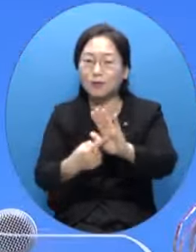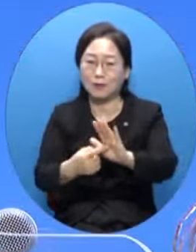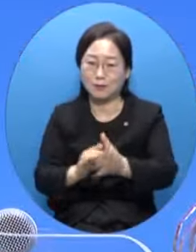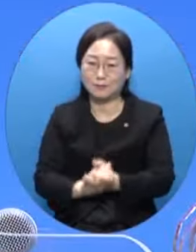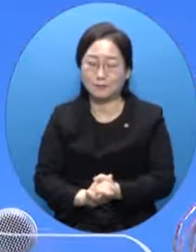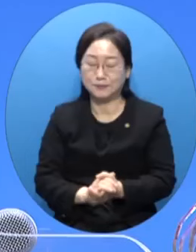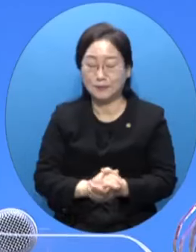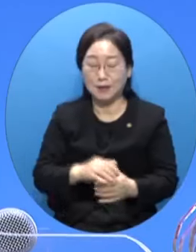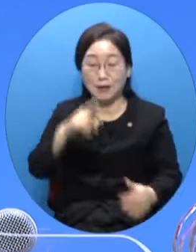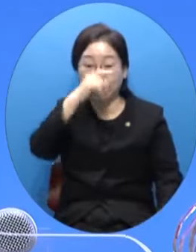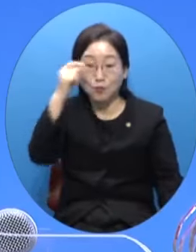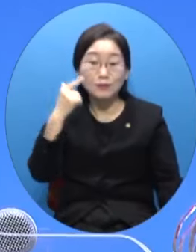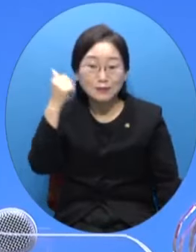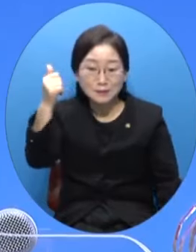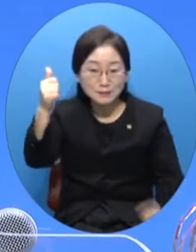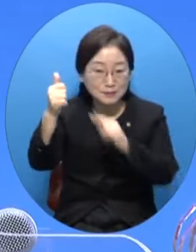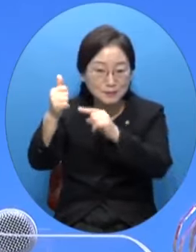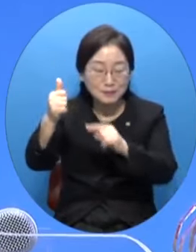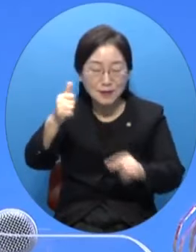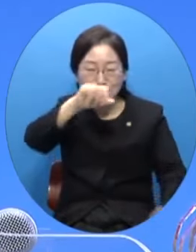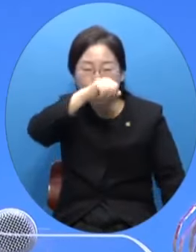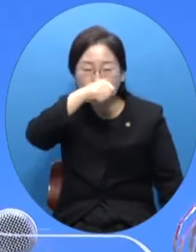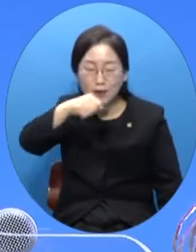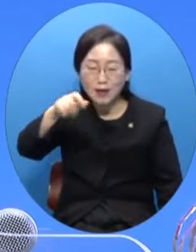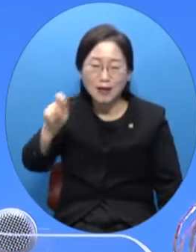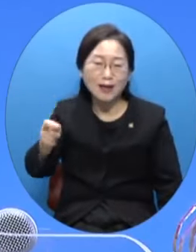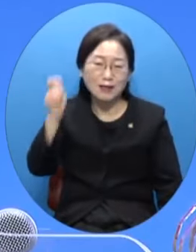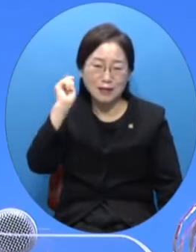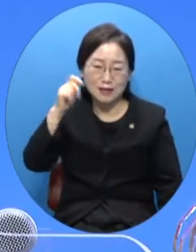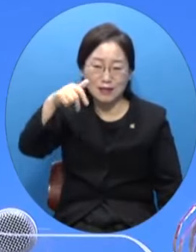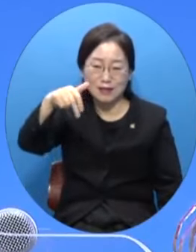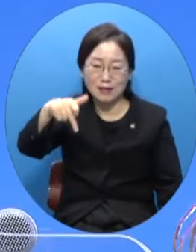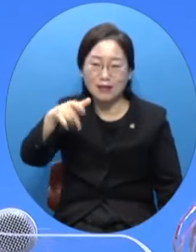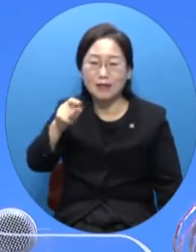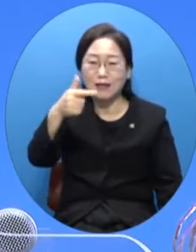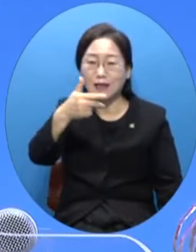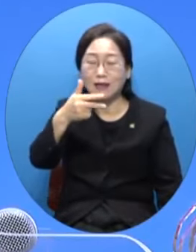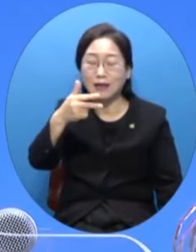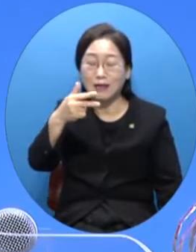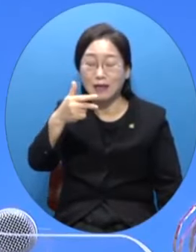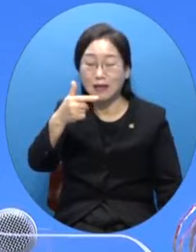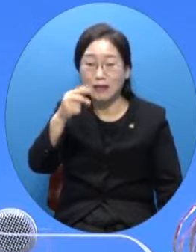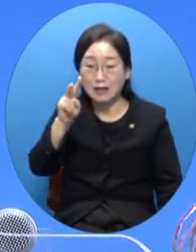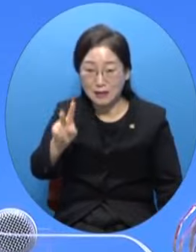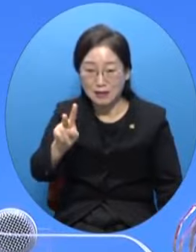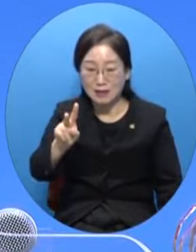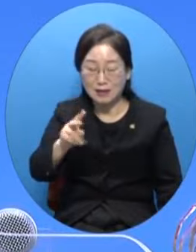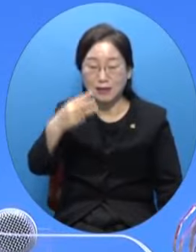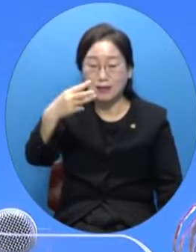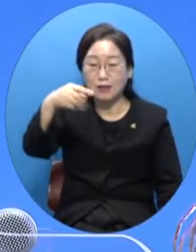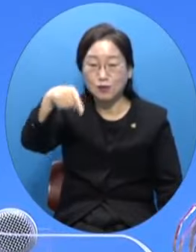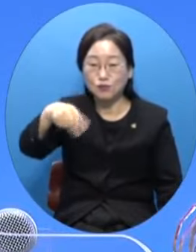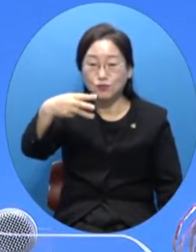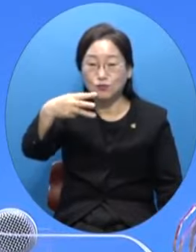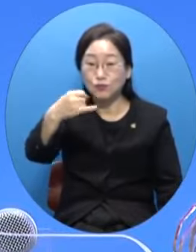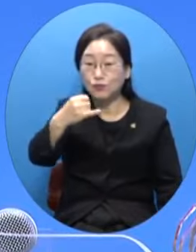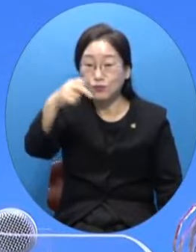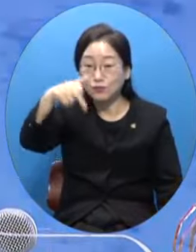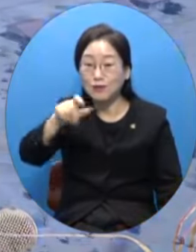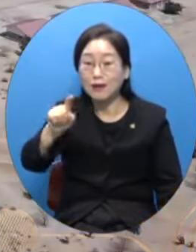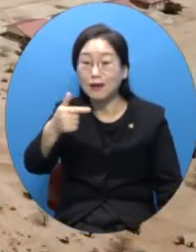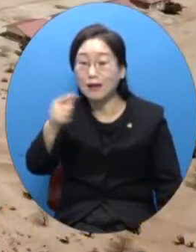아프리카 케냐 투르카나라고 하는 곳에 우리 이면수 선교사님 순교한 그 자리에 학교를 세우기